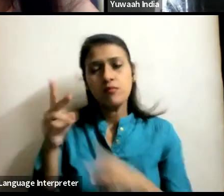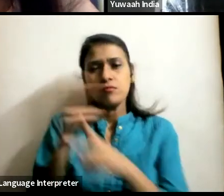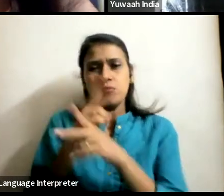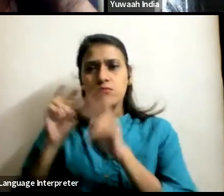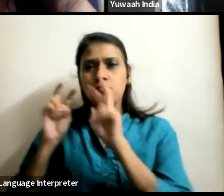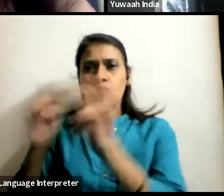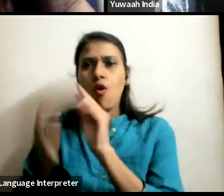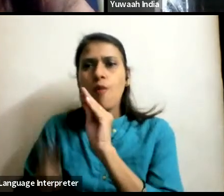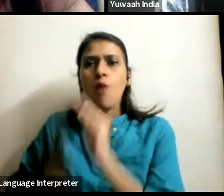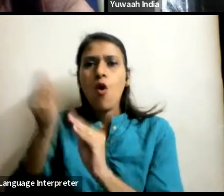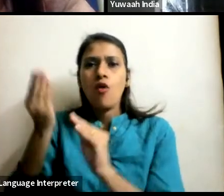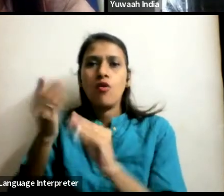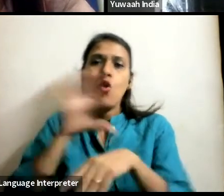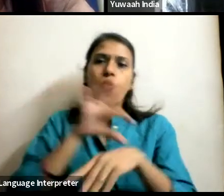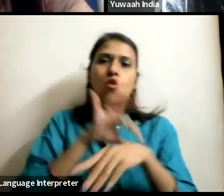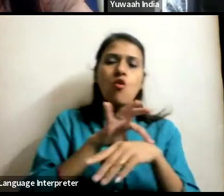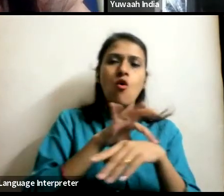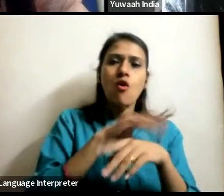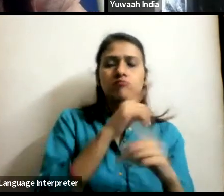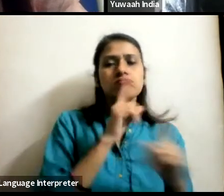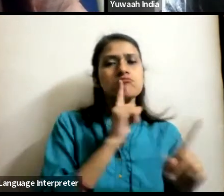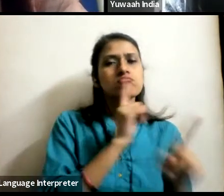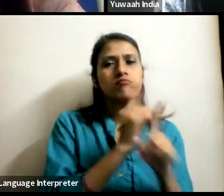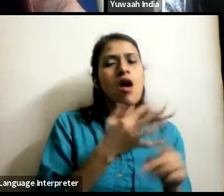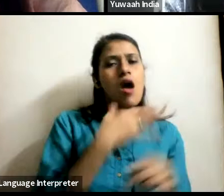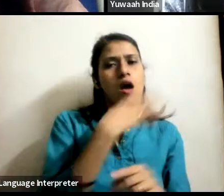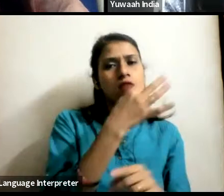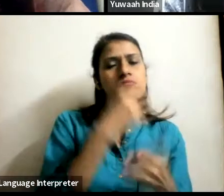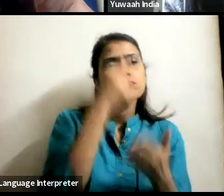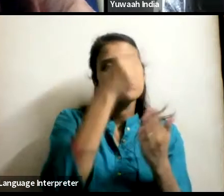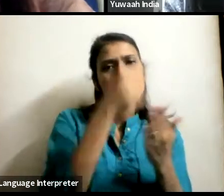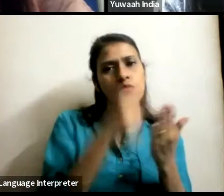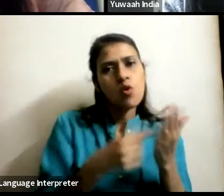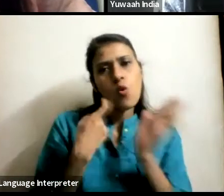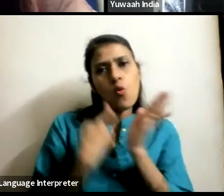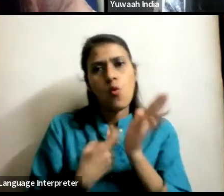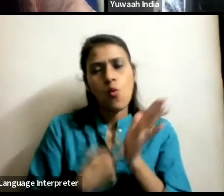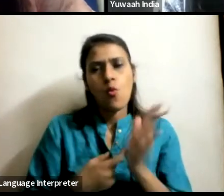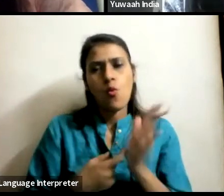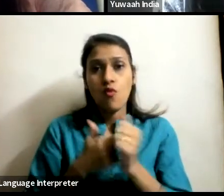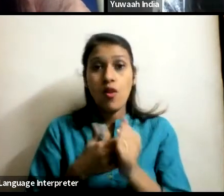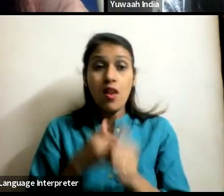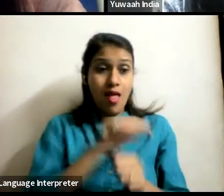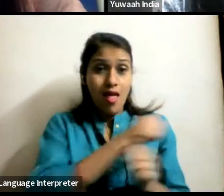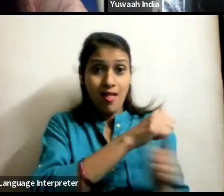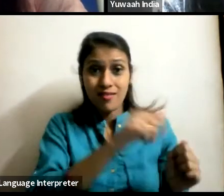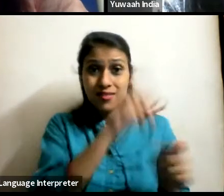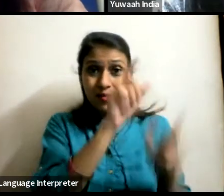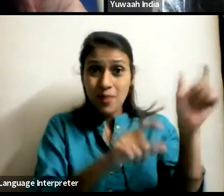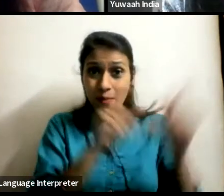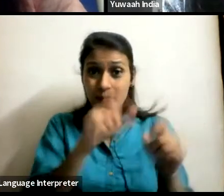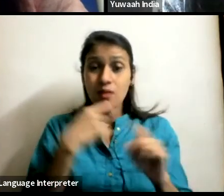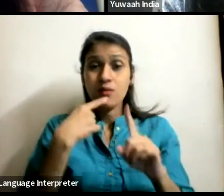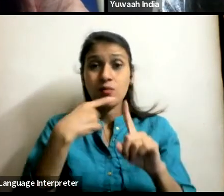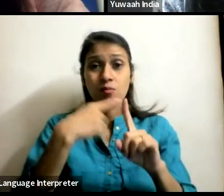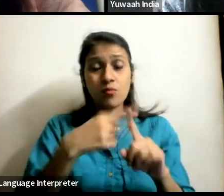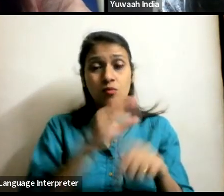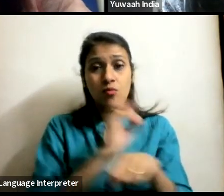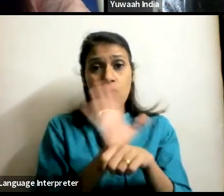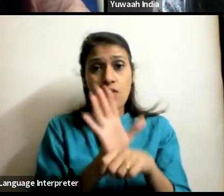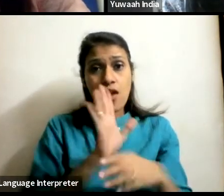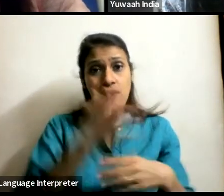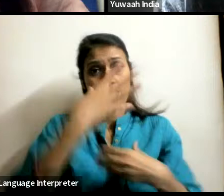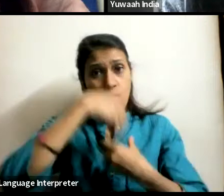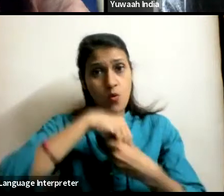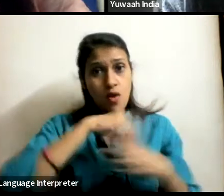कंसल्टेशन विद अ मेडिकल ऑफिसर। बट इफ द इंटायर हाउस होल्ड इज पॉजिटिव एंड फिजिकली दे आर नॉट